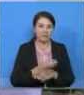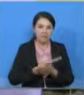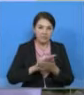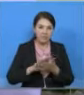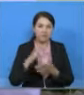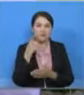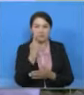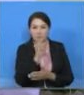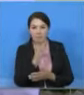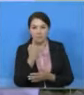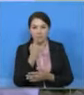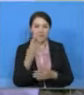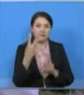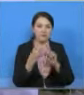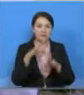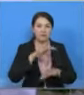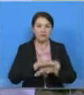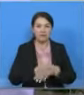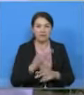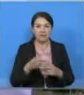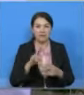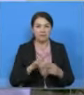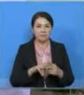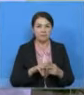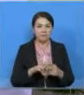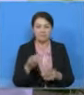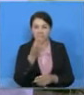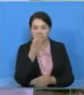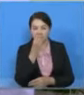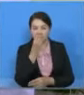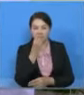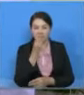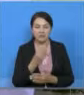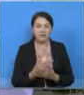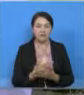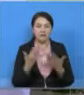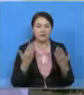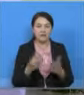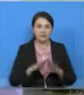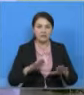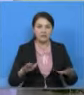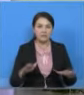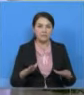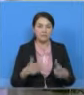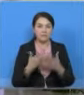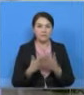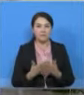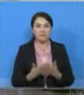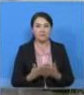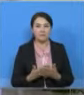рта. Второй фактор – это питание, да, потому что сейчас дети